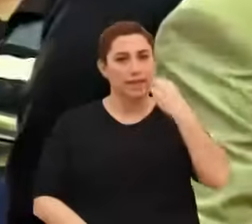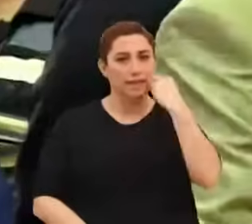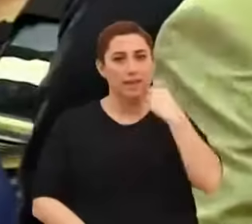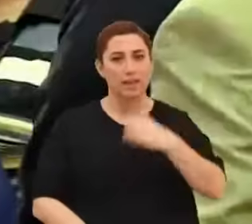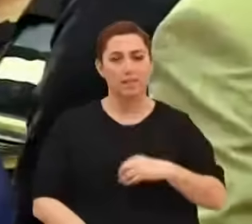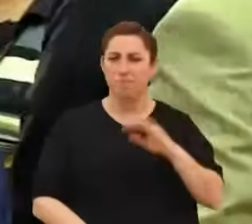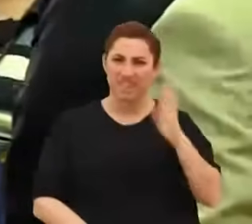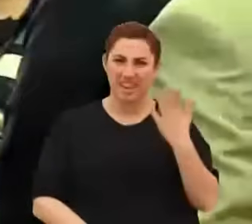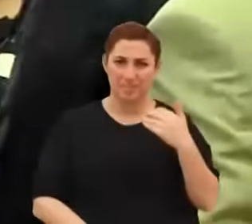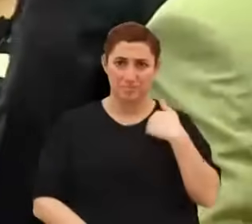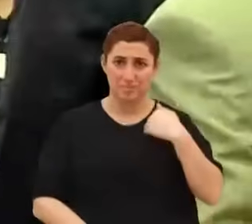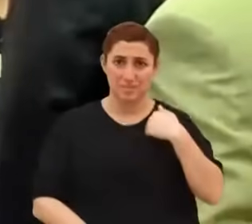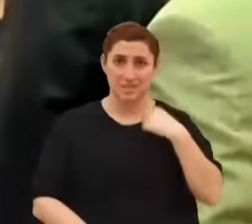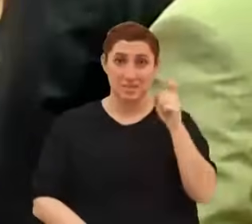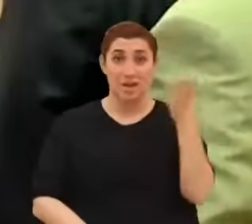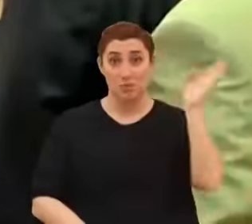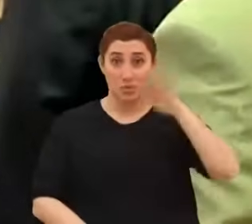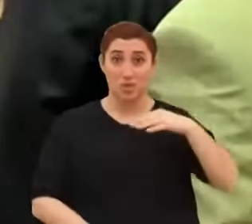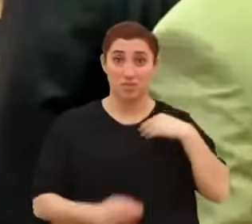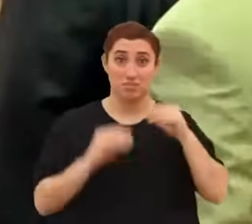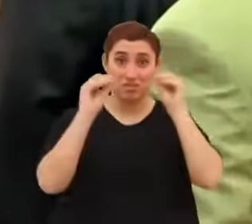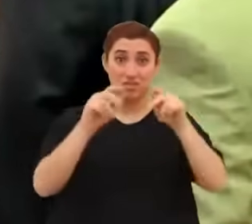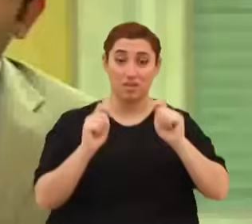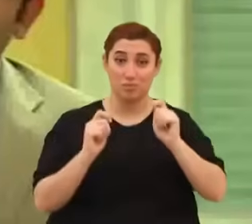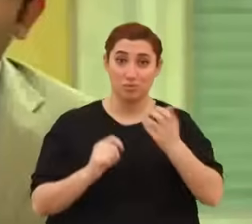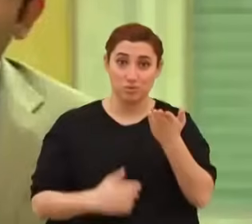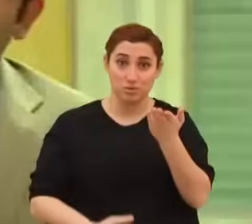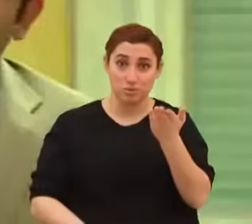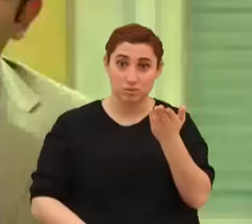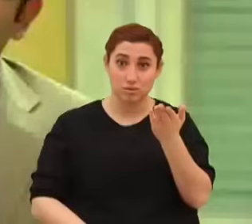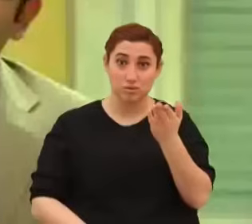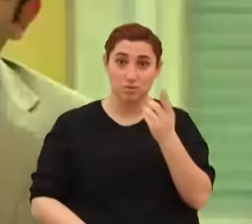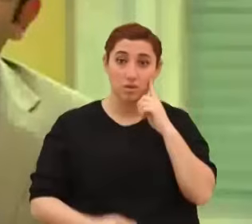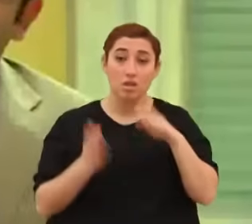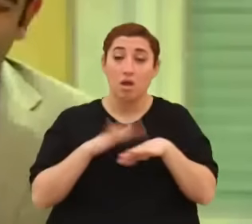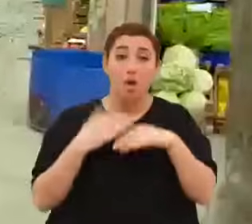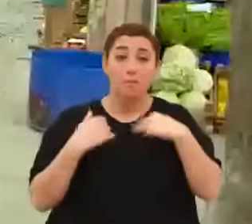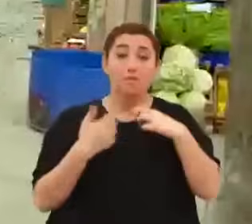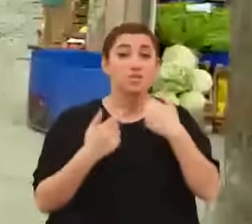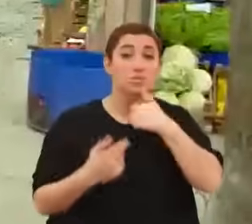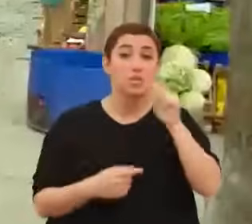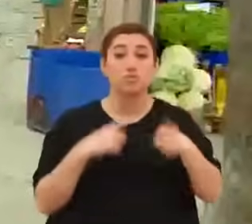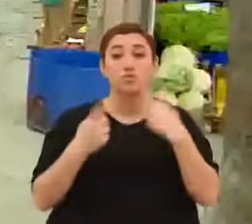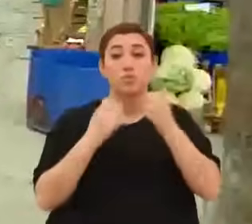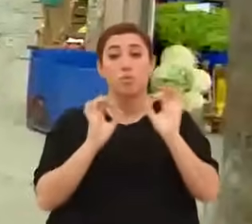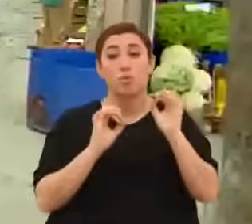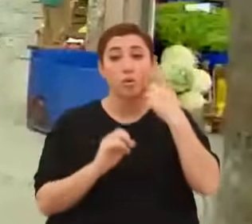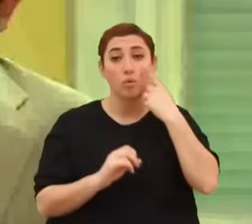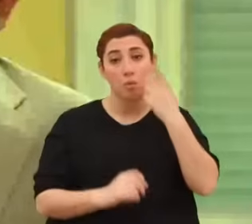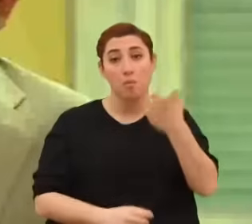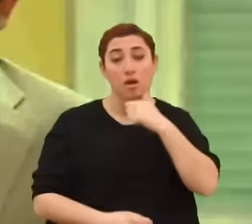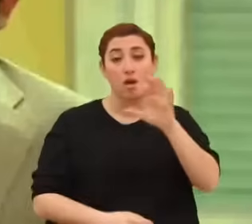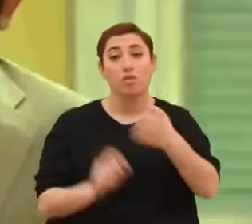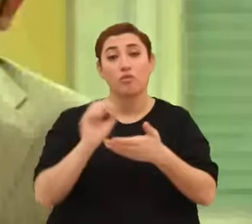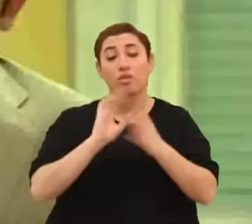yiyelim. Ne yani bizi bir ay sonraya mı atıyorsun Kerkeniz? Allah ne yapıyor Recep abi? Bu işler böyle işte görüyorsun al bak